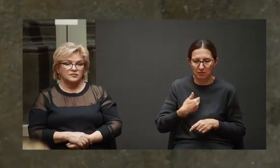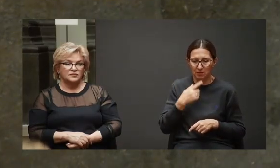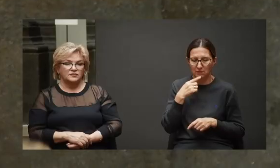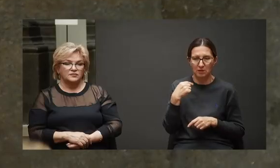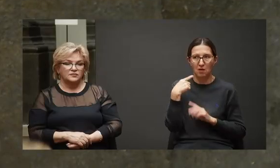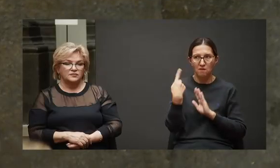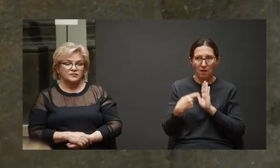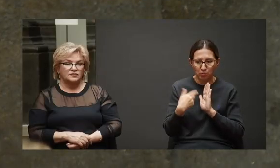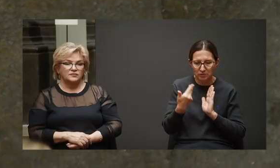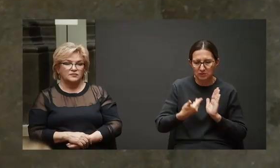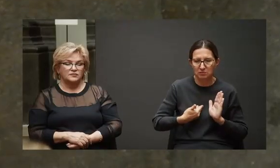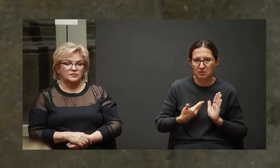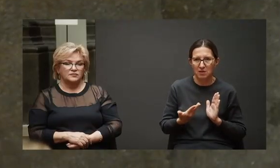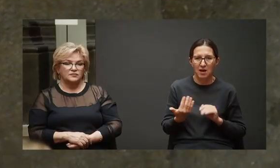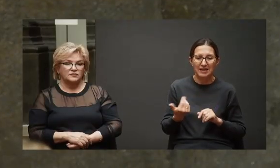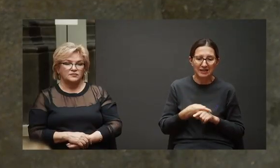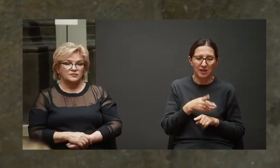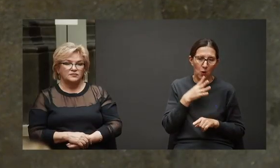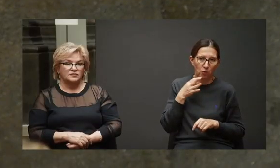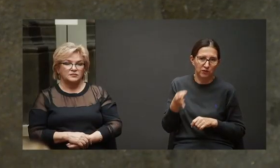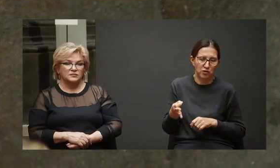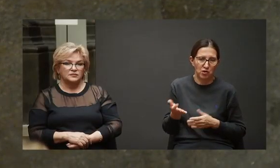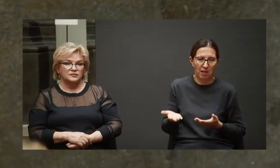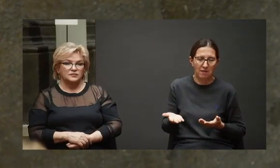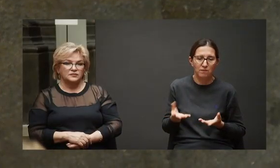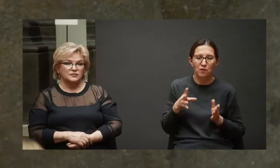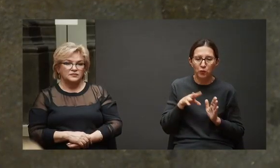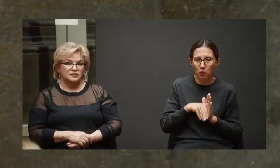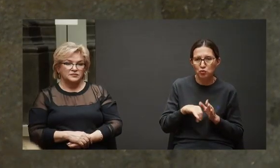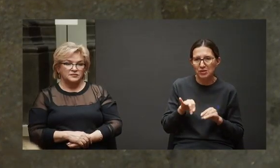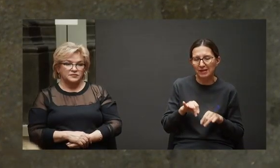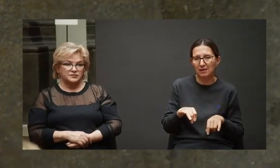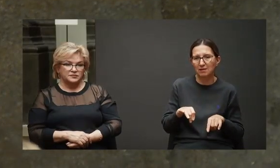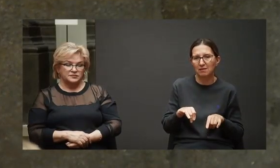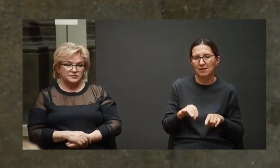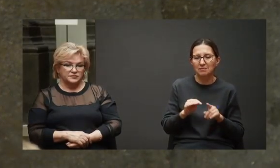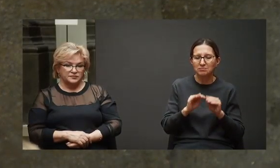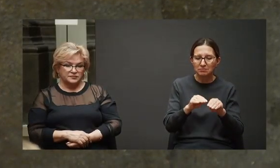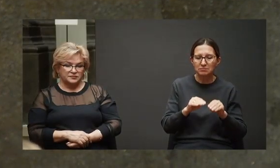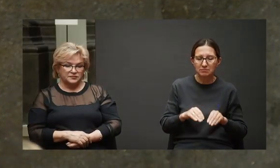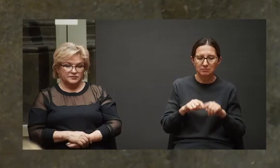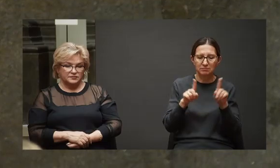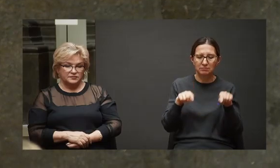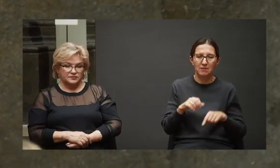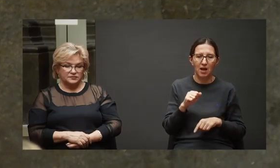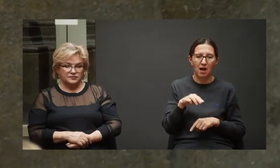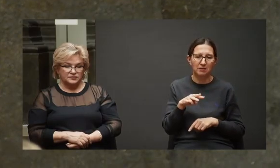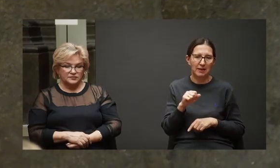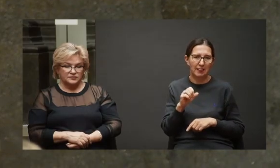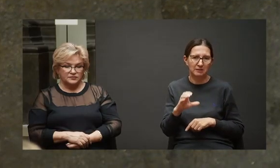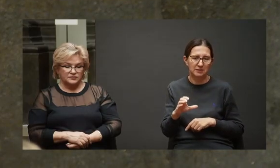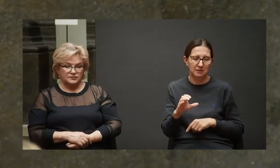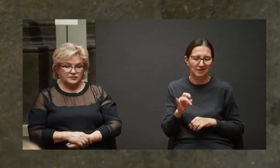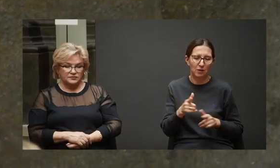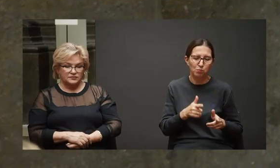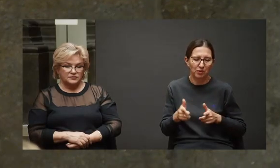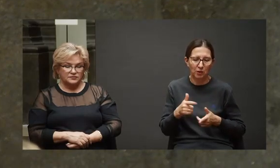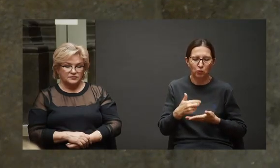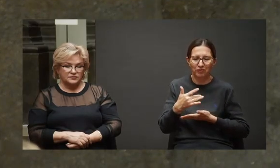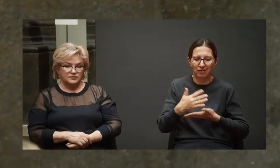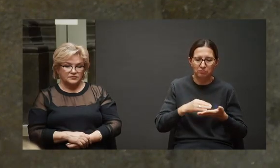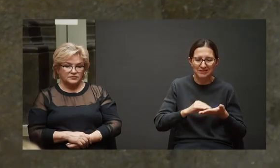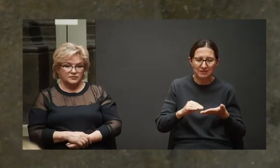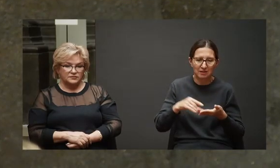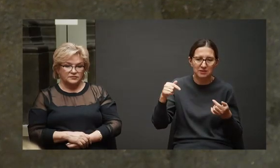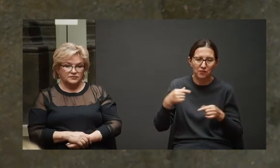вот, на который он отвечал в том числе и вот составлением атласа или подготовкой текстов к